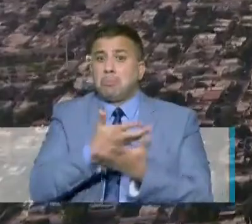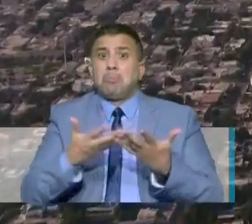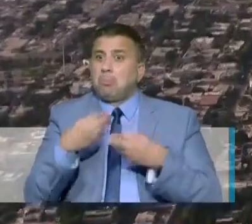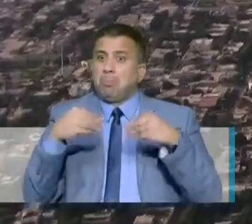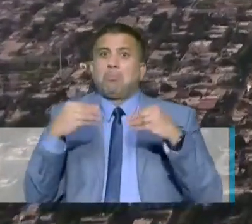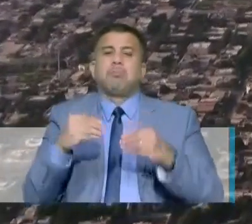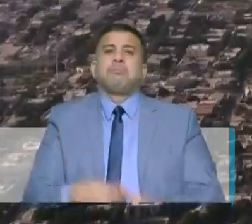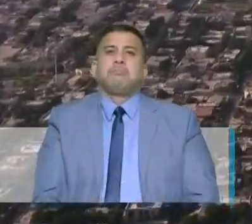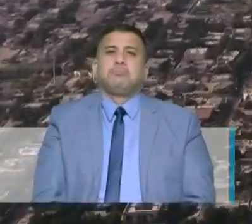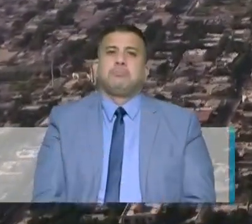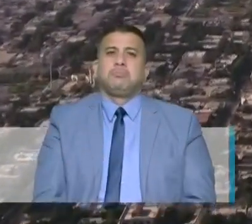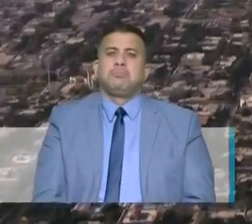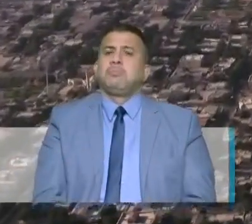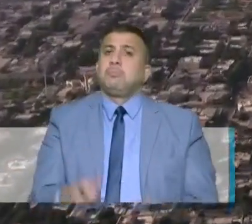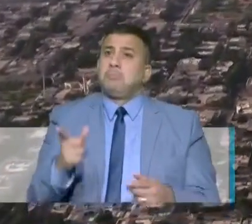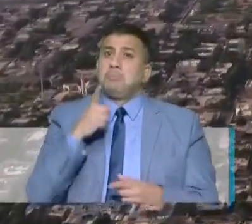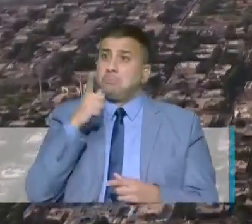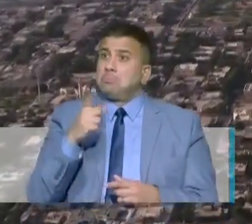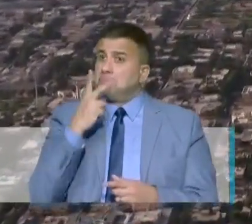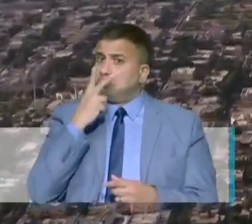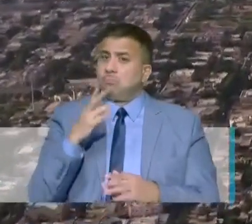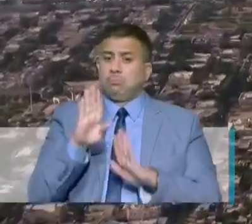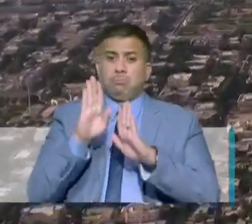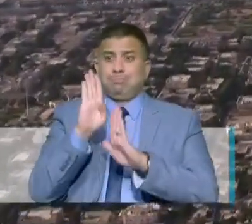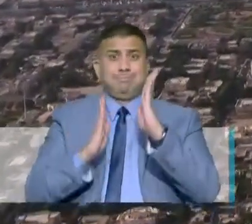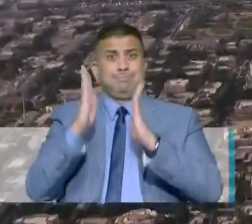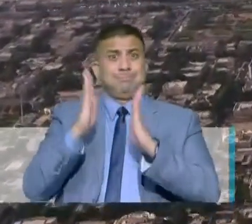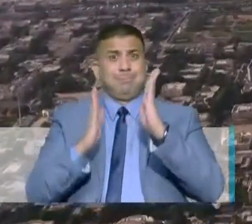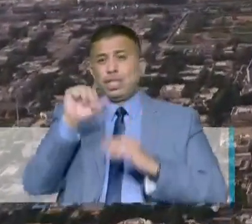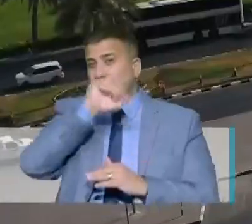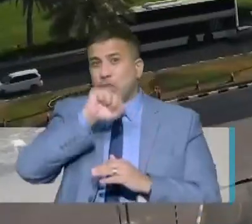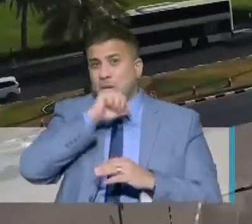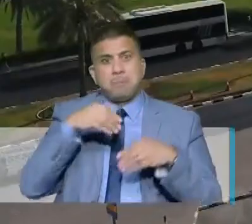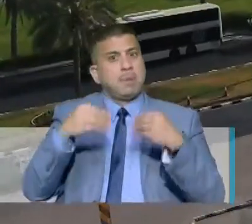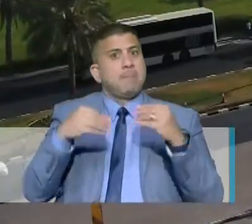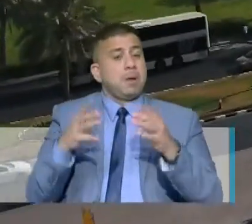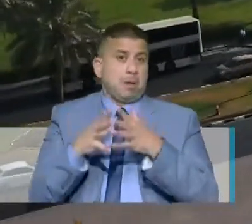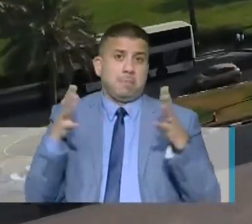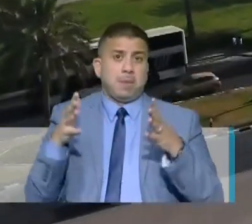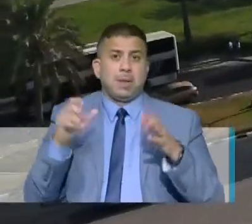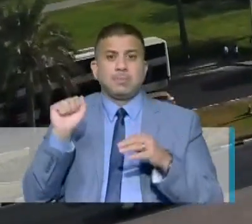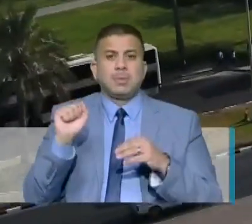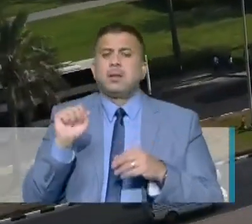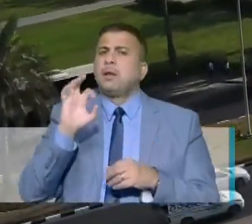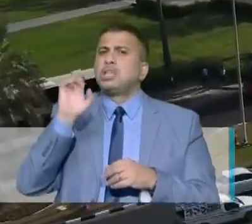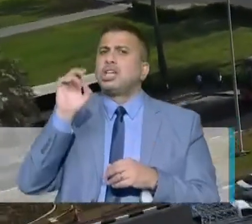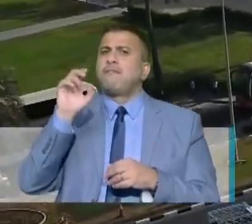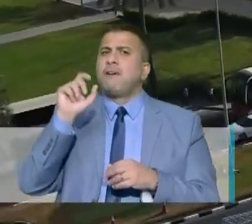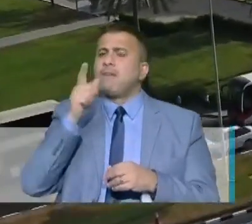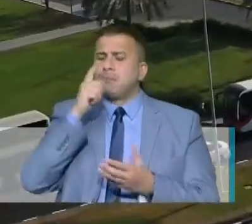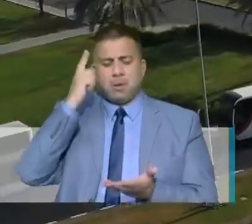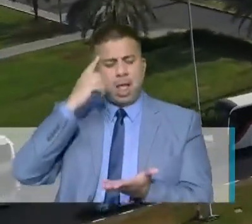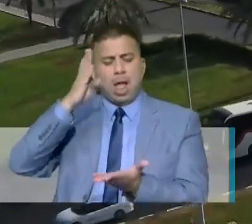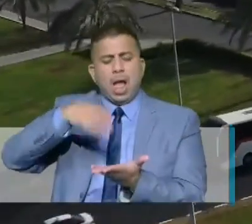كبير تفاؤل كبير بمستقبل القطاع العقاري في اماره الشارقه بسبب السياسات الشفافه والخطط